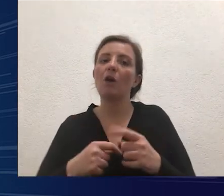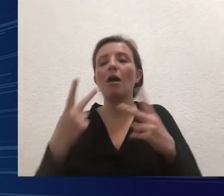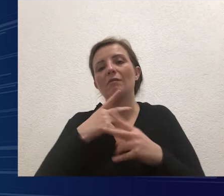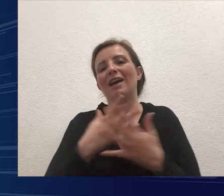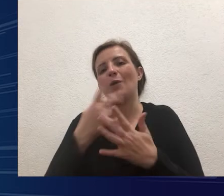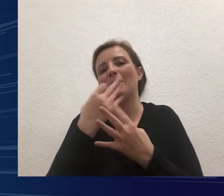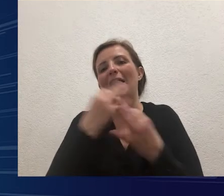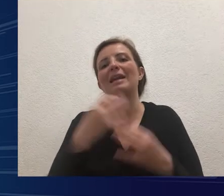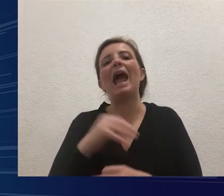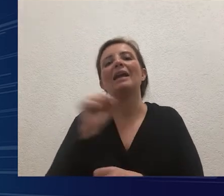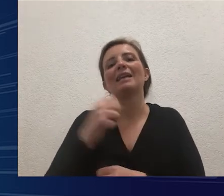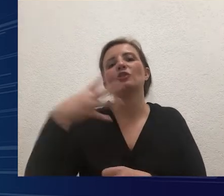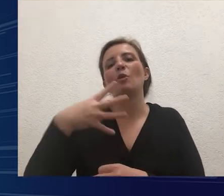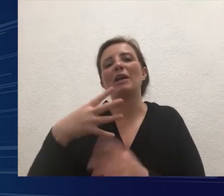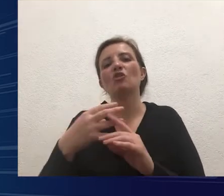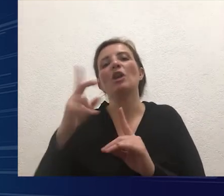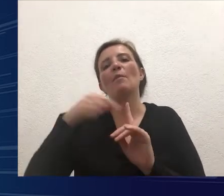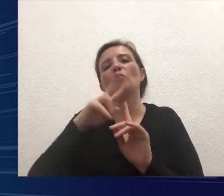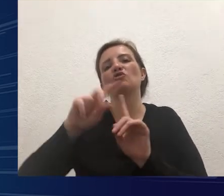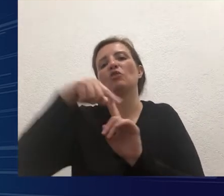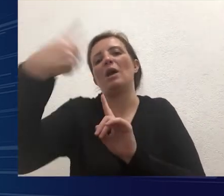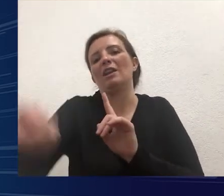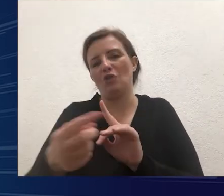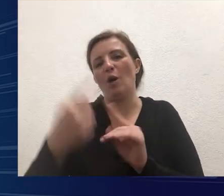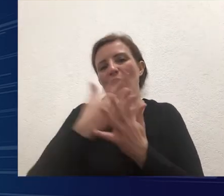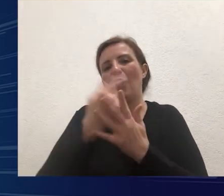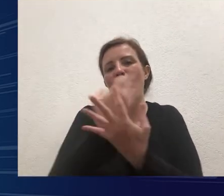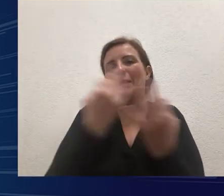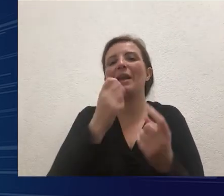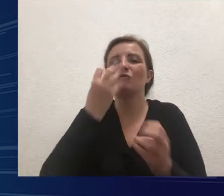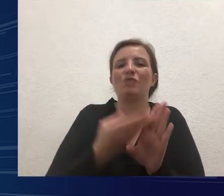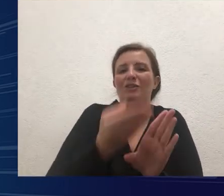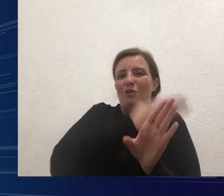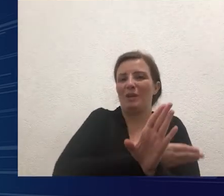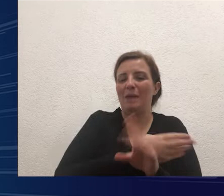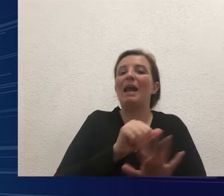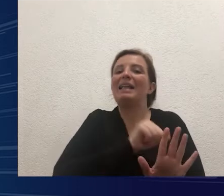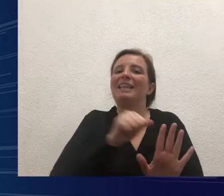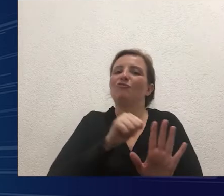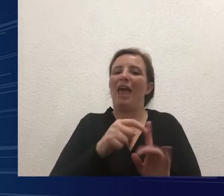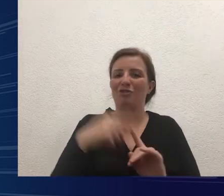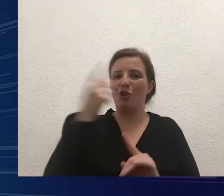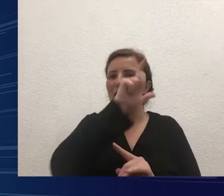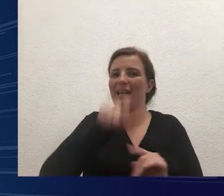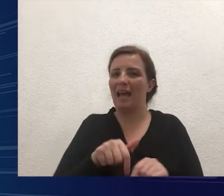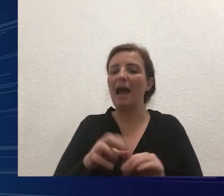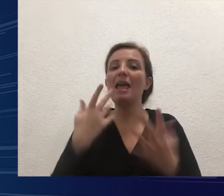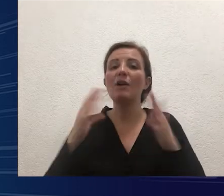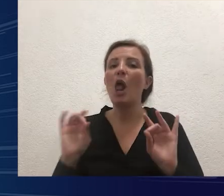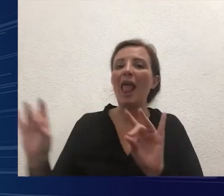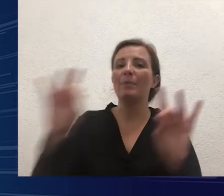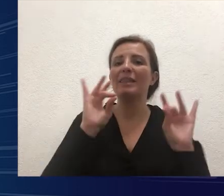secolo così ben raccontata da manzo i 200 anni dopo nel seicento italiano l'epidemia